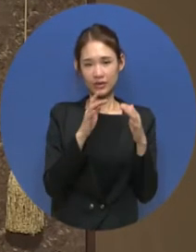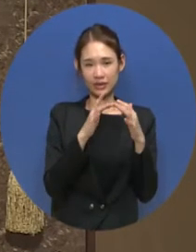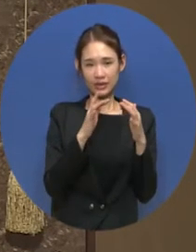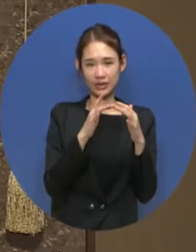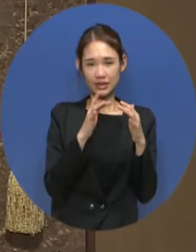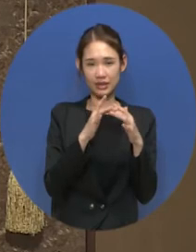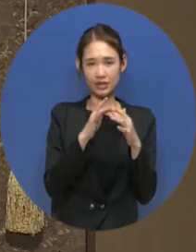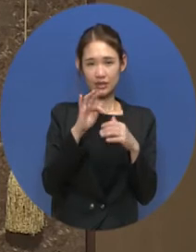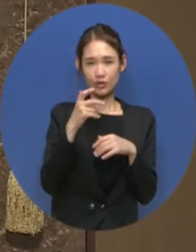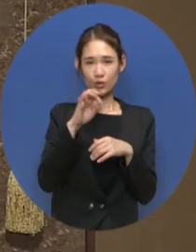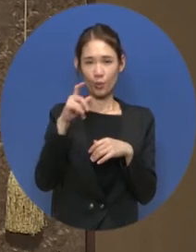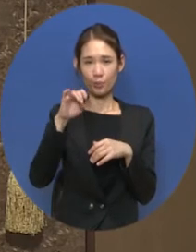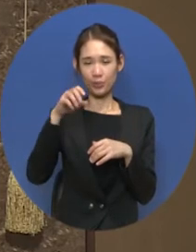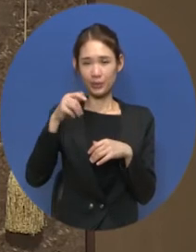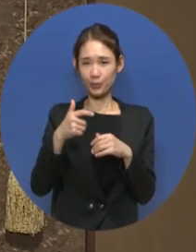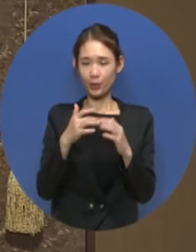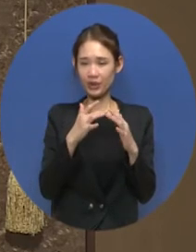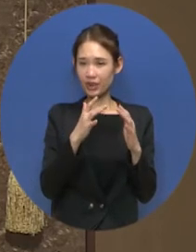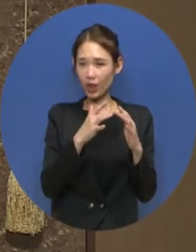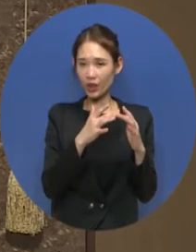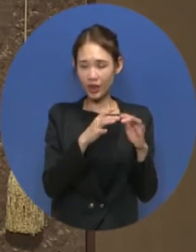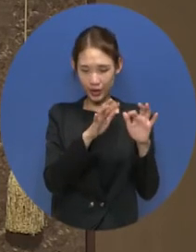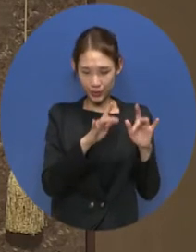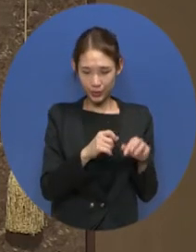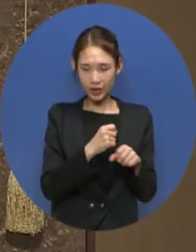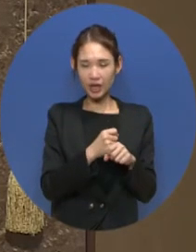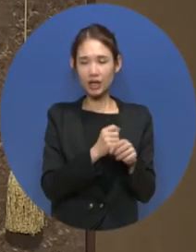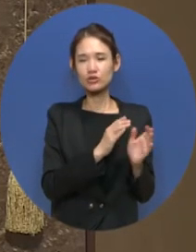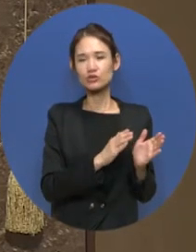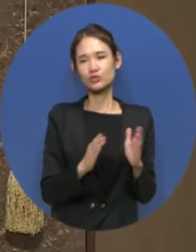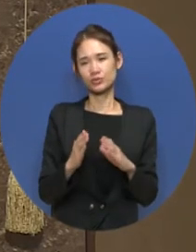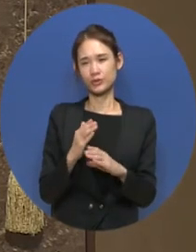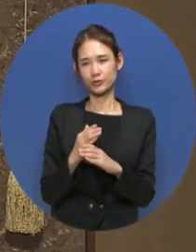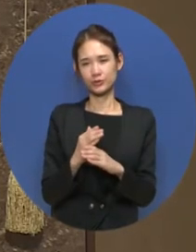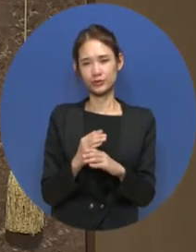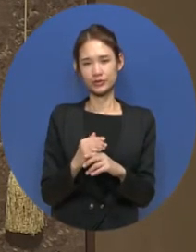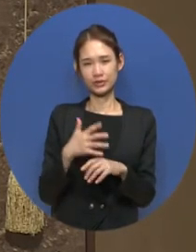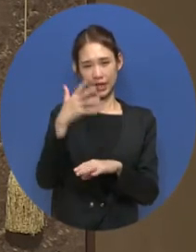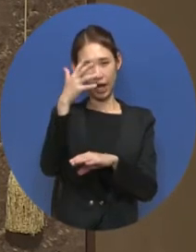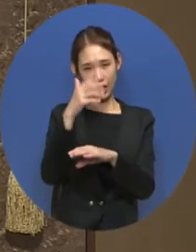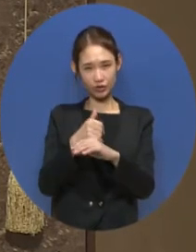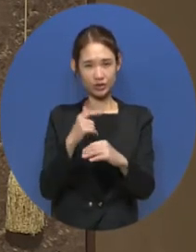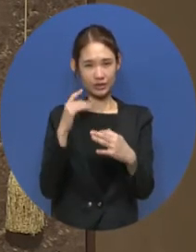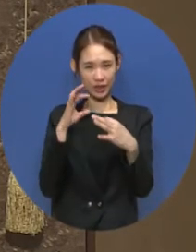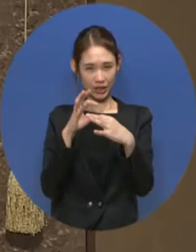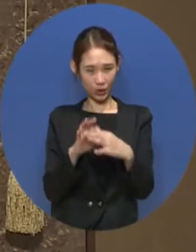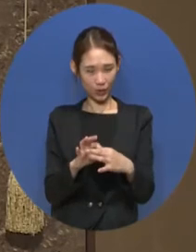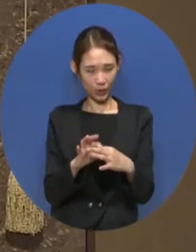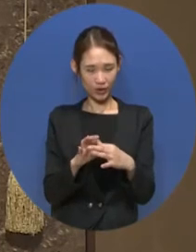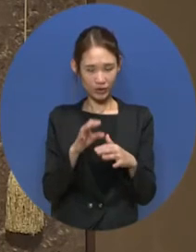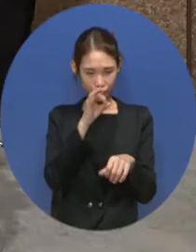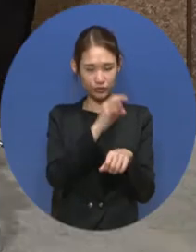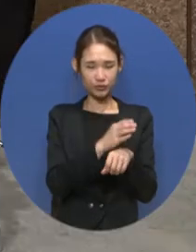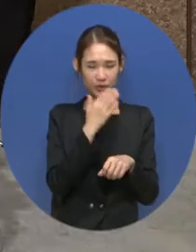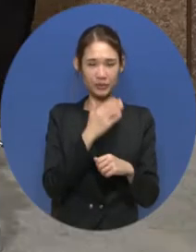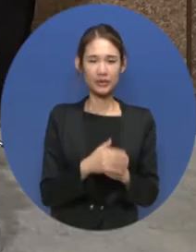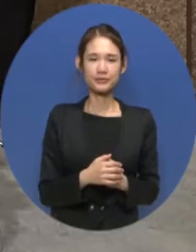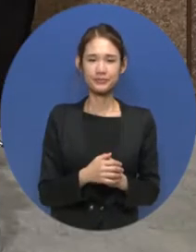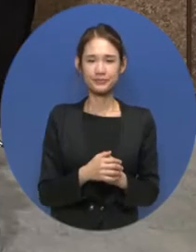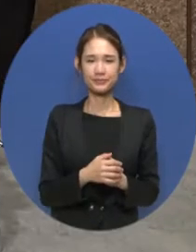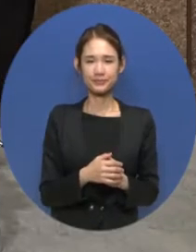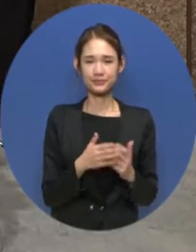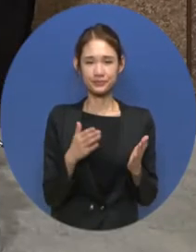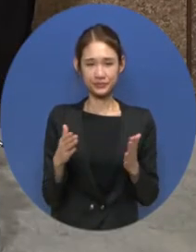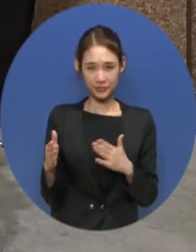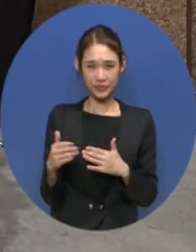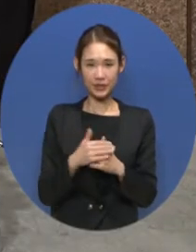그 온라인 쇼핑몰을 지금 이제 마련 중에 있습니다. 그래서 이제 나중에는 또 그쪽을 통해서도 예, 할 수 있을 것 같습니다. 네. 그리고